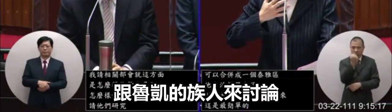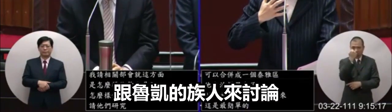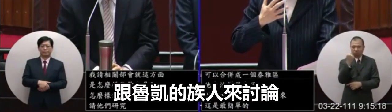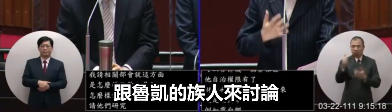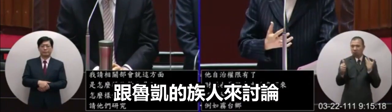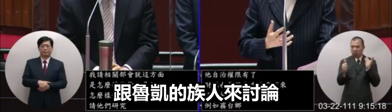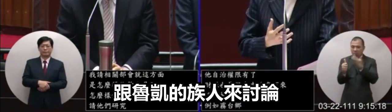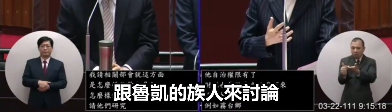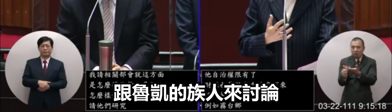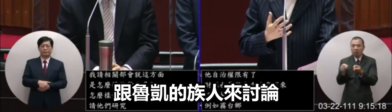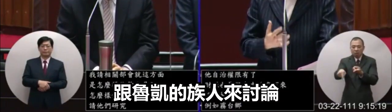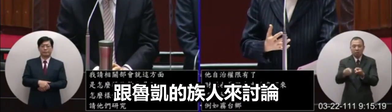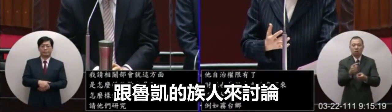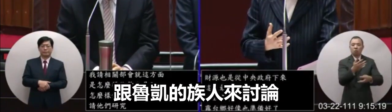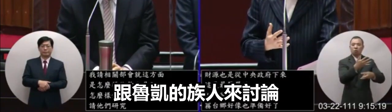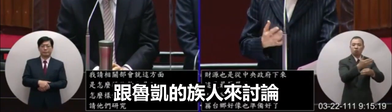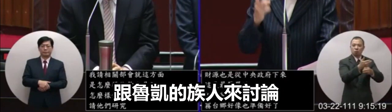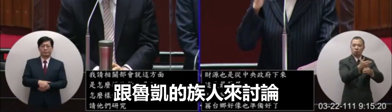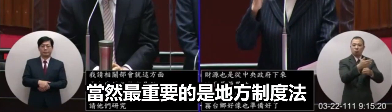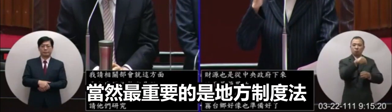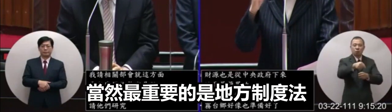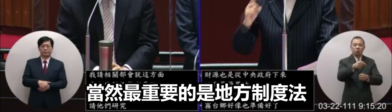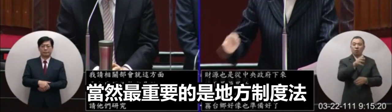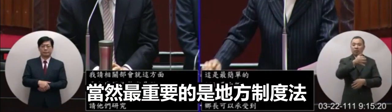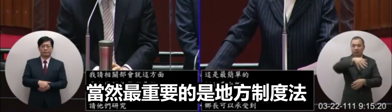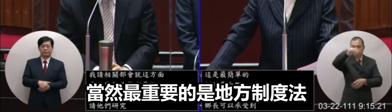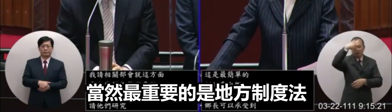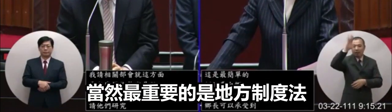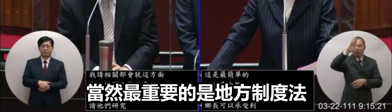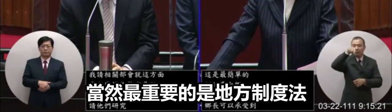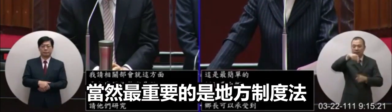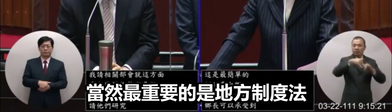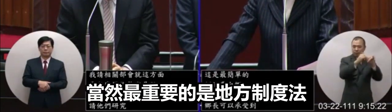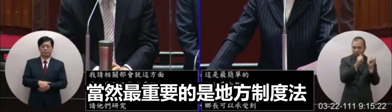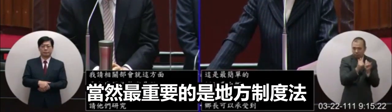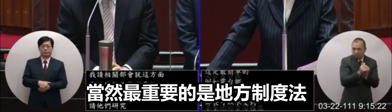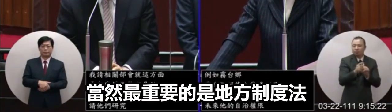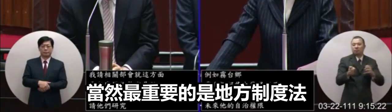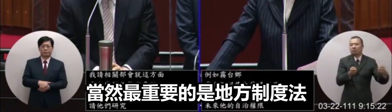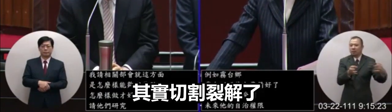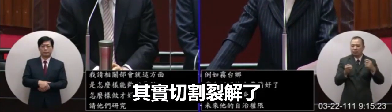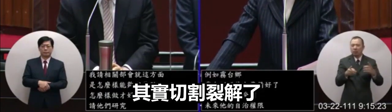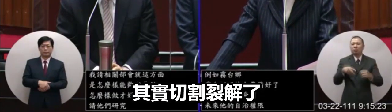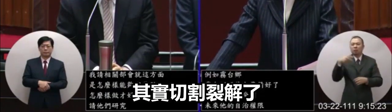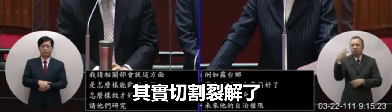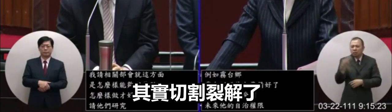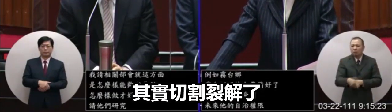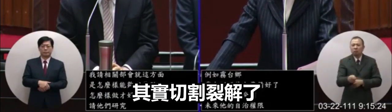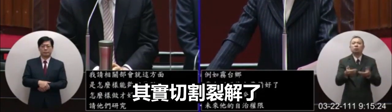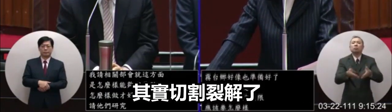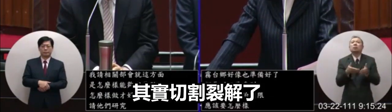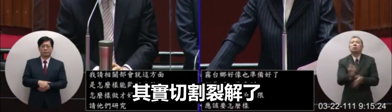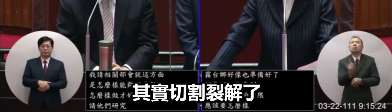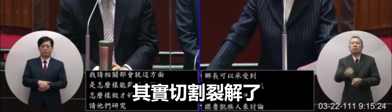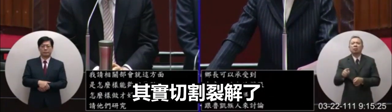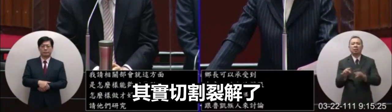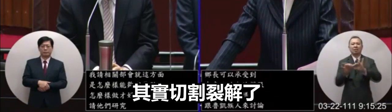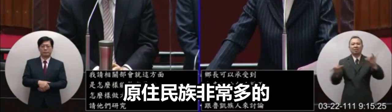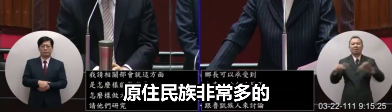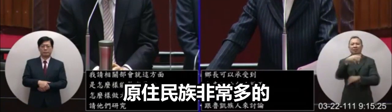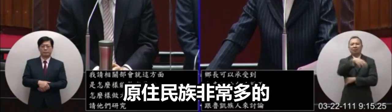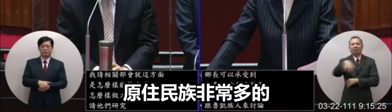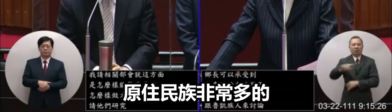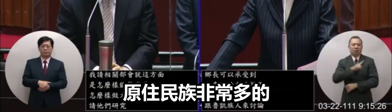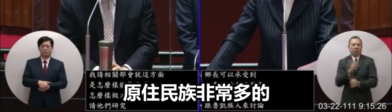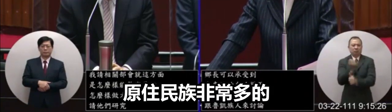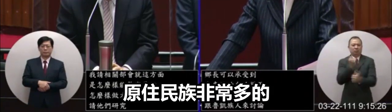样跟卢凯的族人来讨论。当然最重要的是地方制度法其实切割裂解